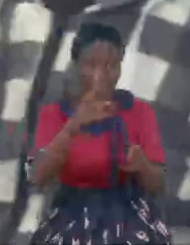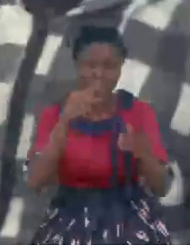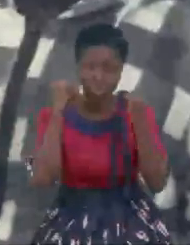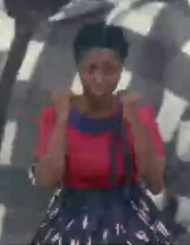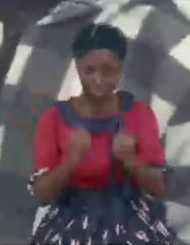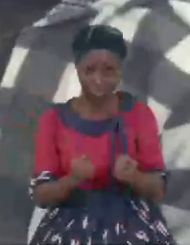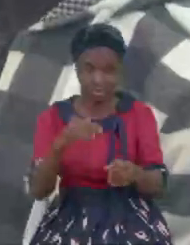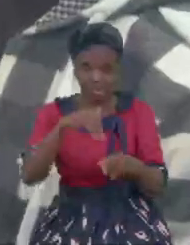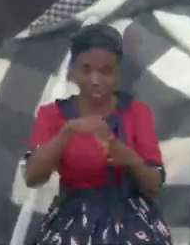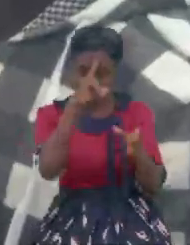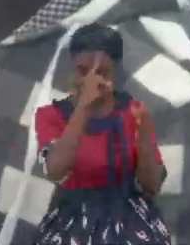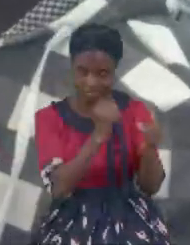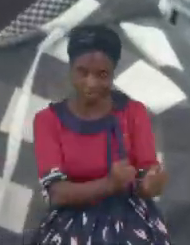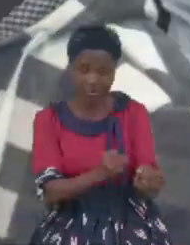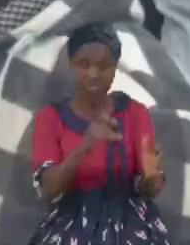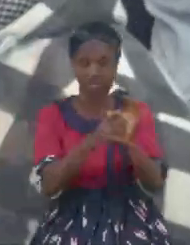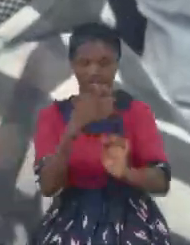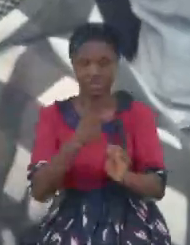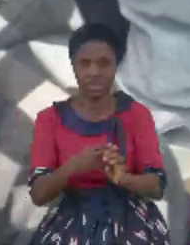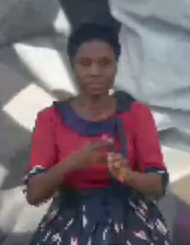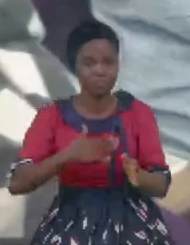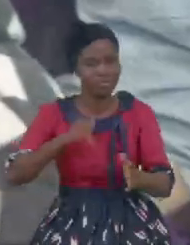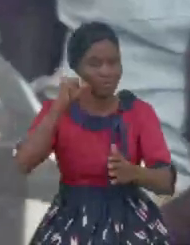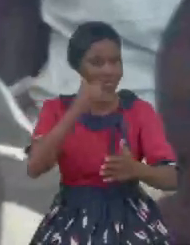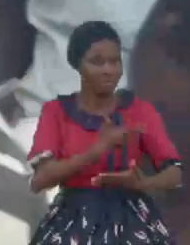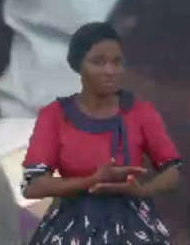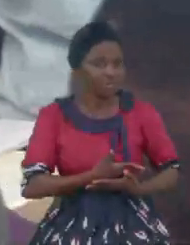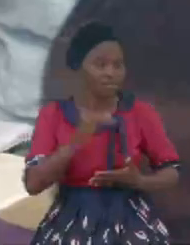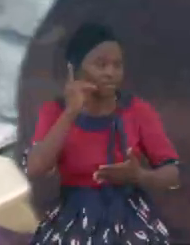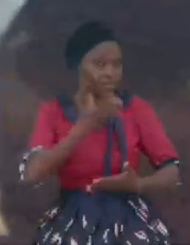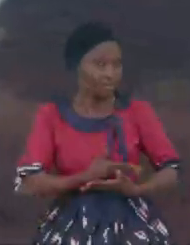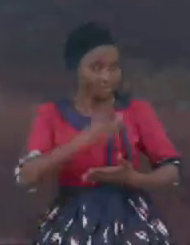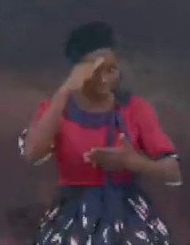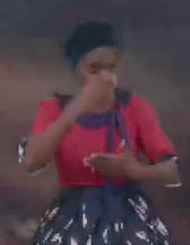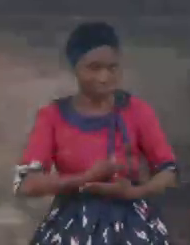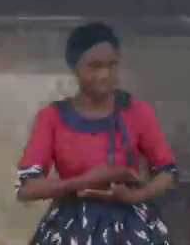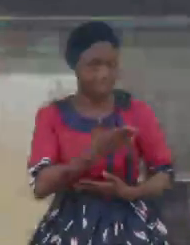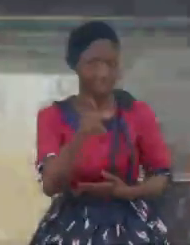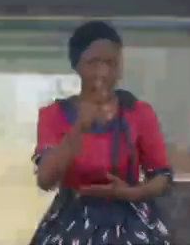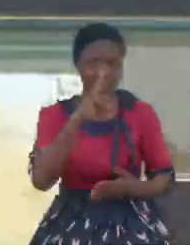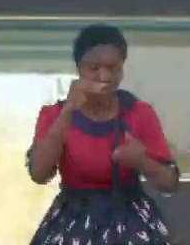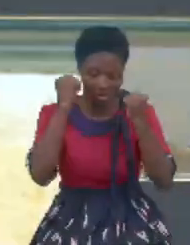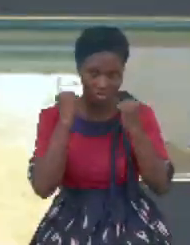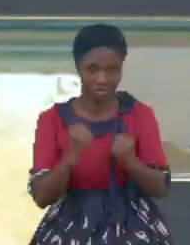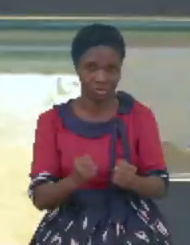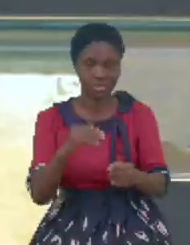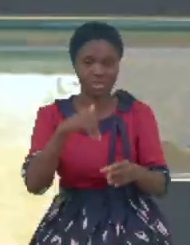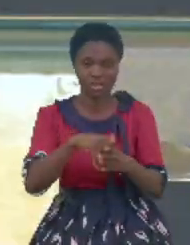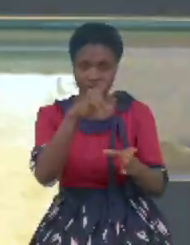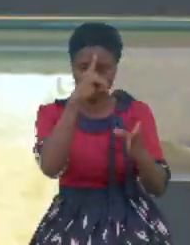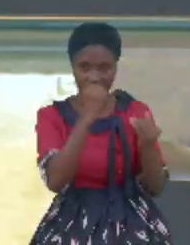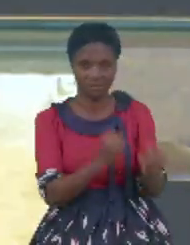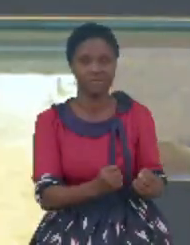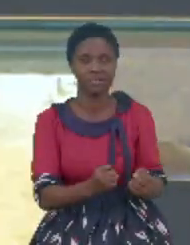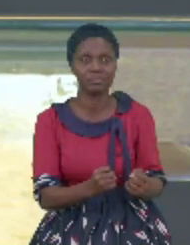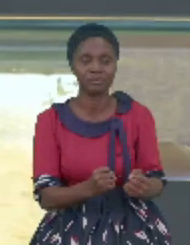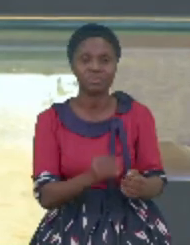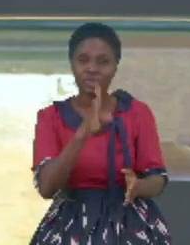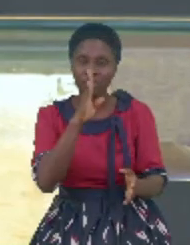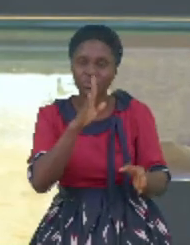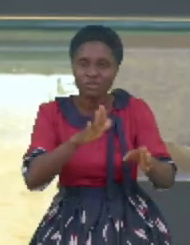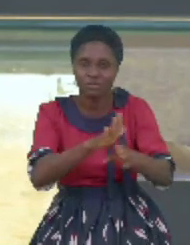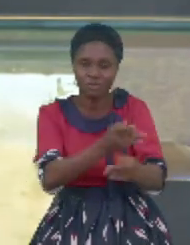foi. Ma soeur, tu es fortifié par la foi. Mon fils et ma fille, tu es fortifié par la foi. Donne la gloire à Dieu. Et